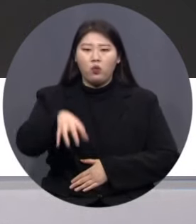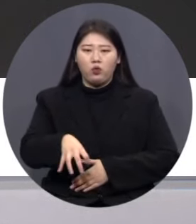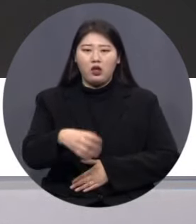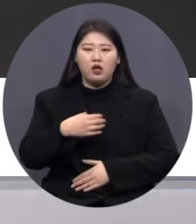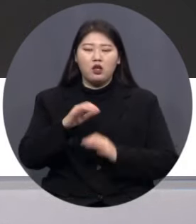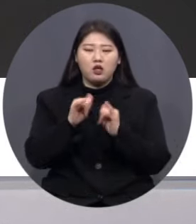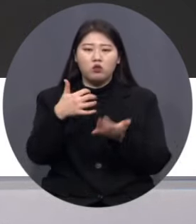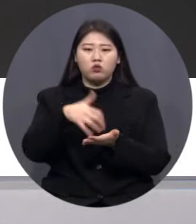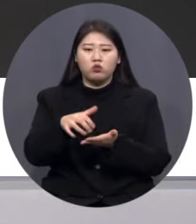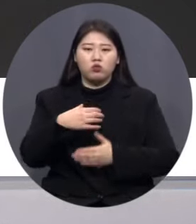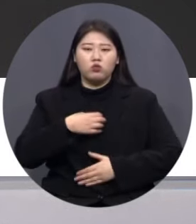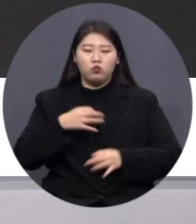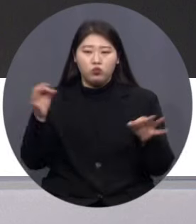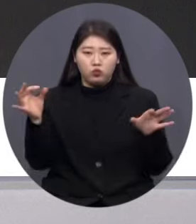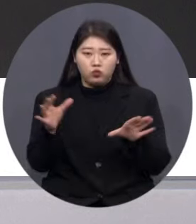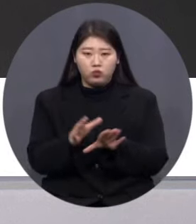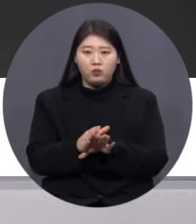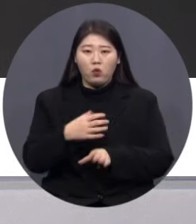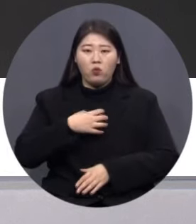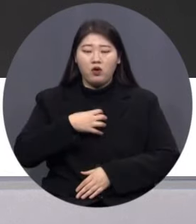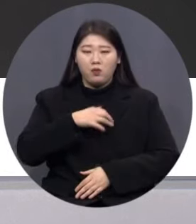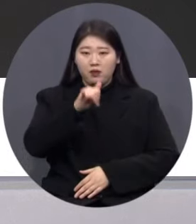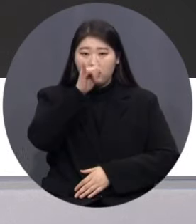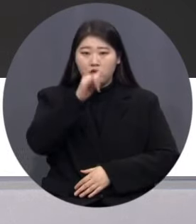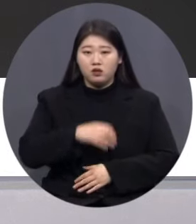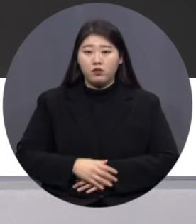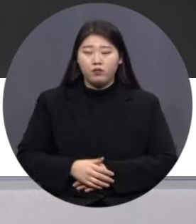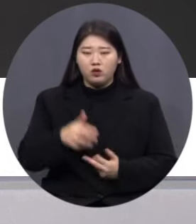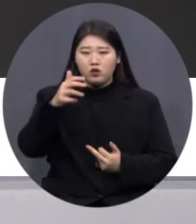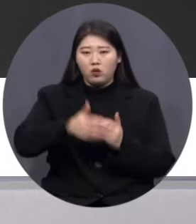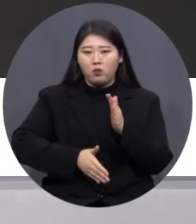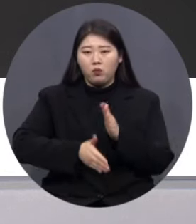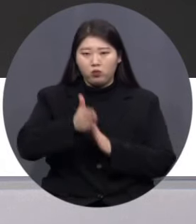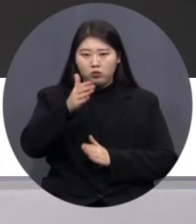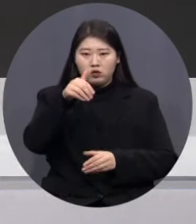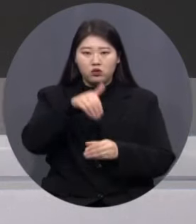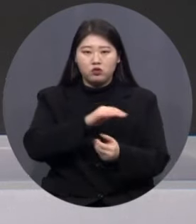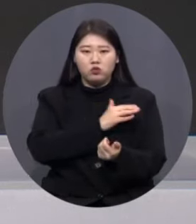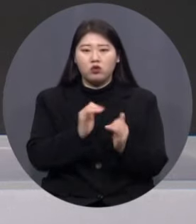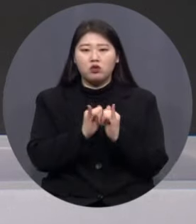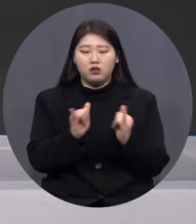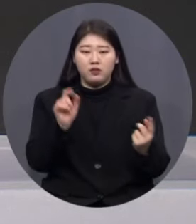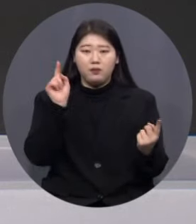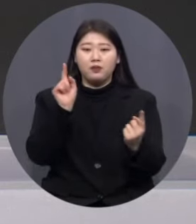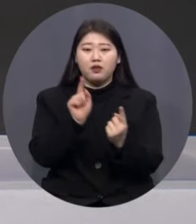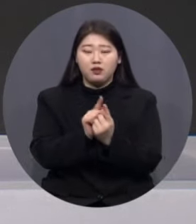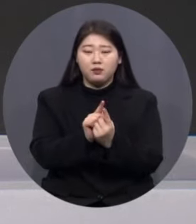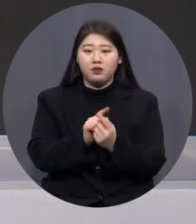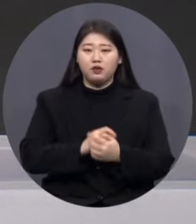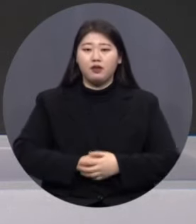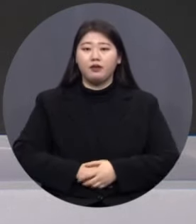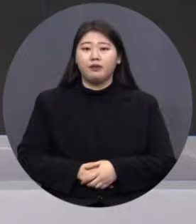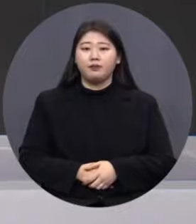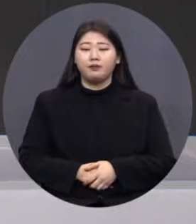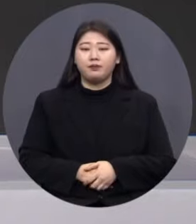위험 단계 등이 주요 현안인 서귀포시 선거구 유권자들을 이소현 기자가